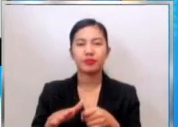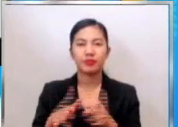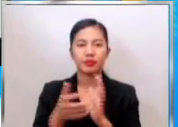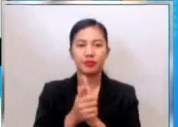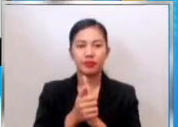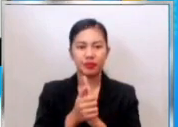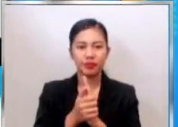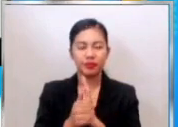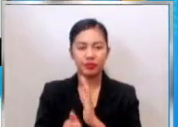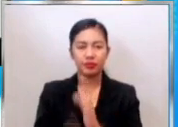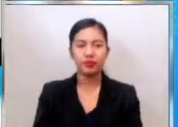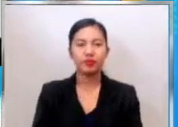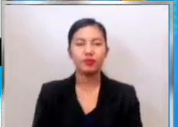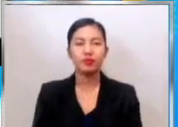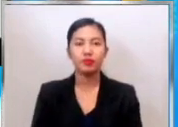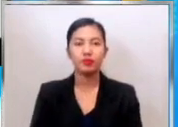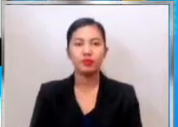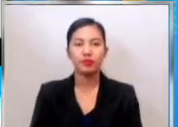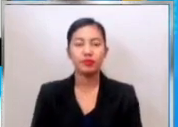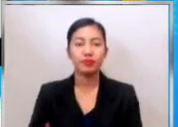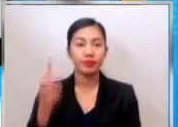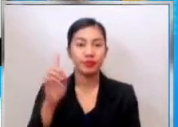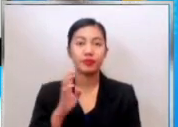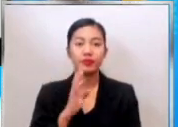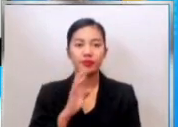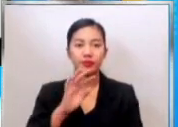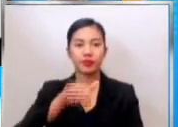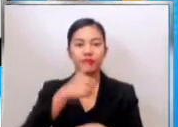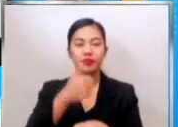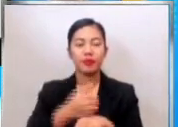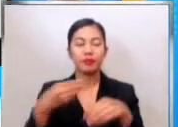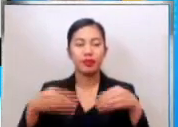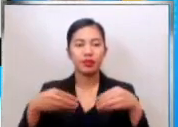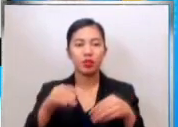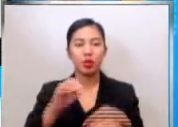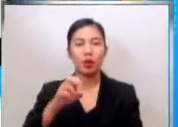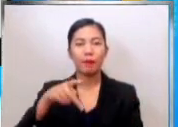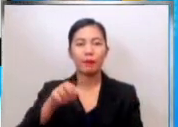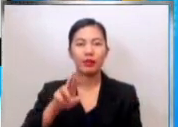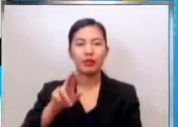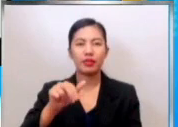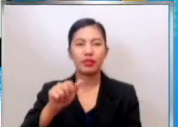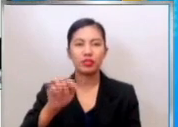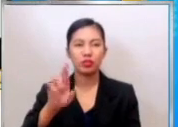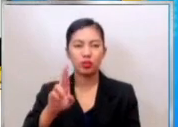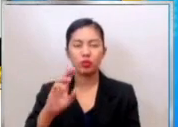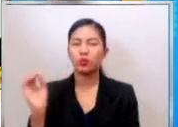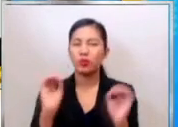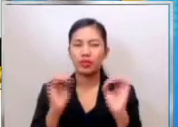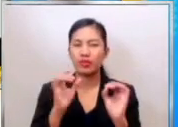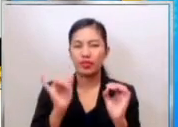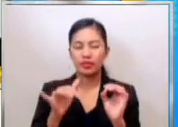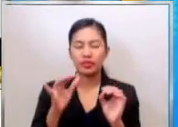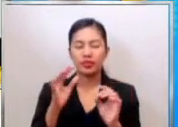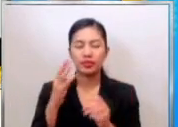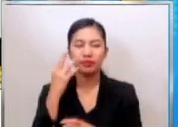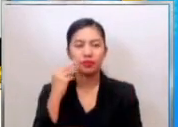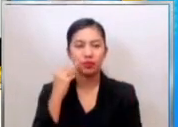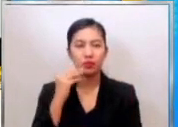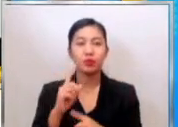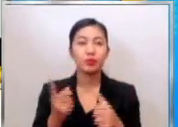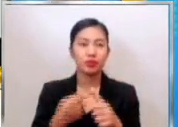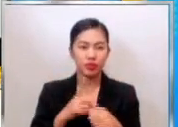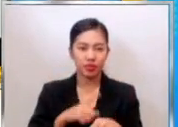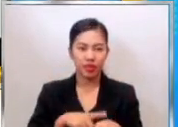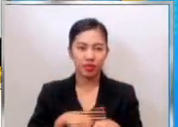market operator, dito po sa Pilipinas, wala pong merong ganung klaseng experience. Dahil first time po ang market operation